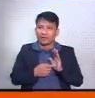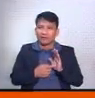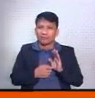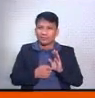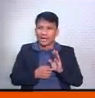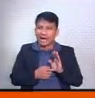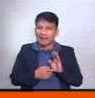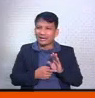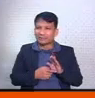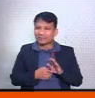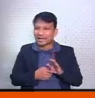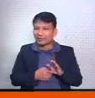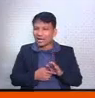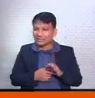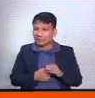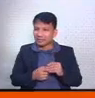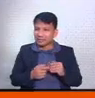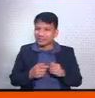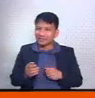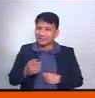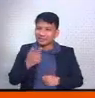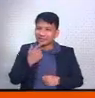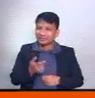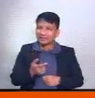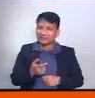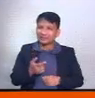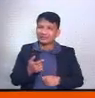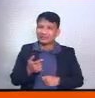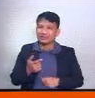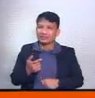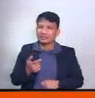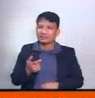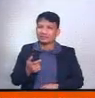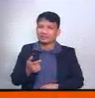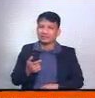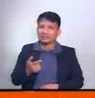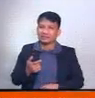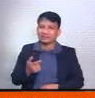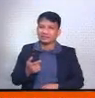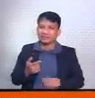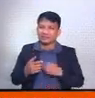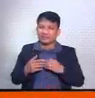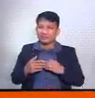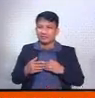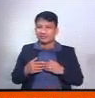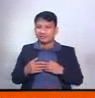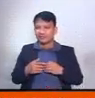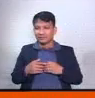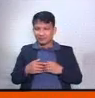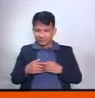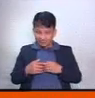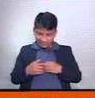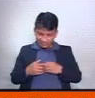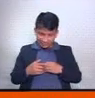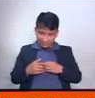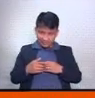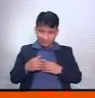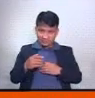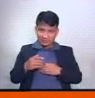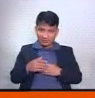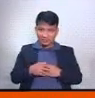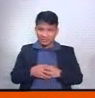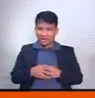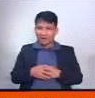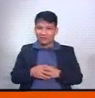yan eh. Si Ibrahim po, sir. Saka yung dalawa pa, sir. Si Mr. Nesyo at Mr. Samson. Nesyo? Opo, sir. Saka